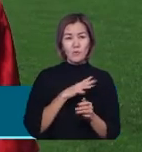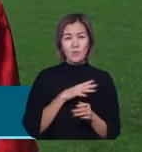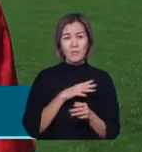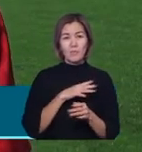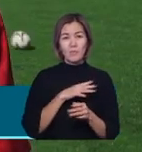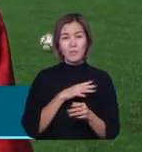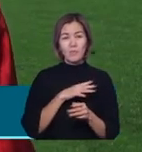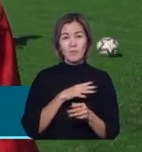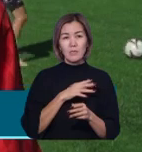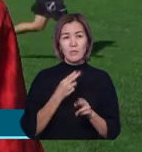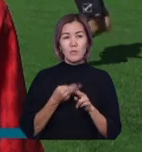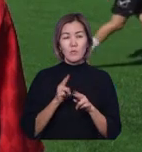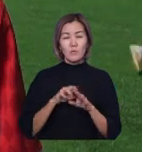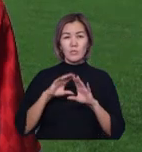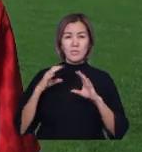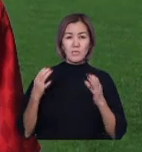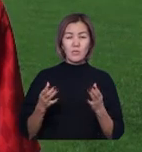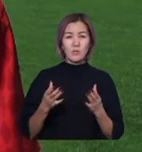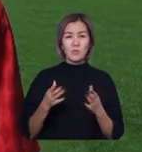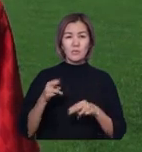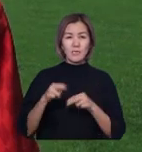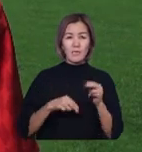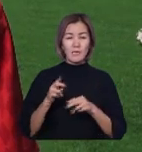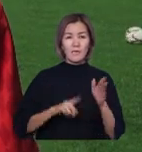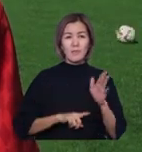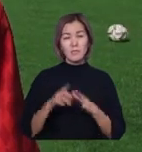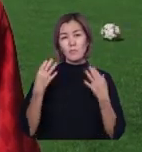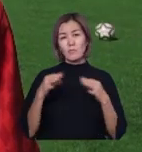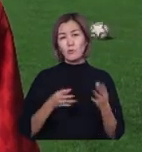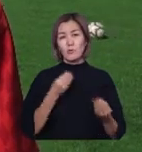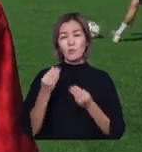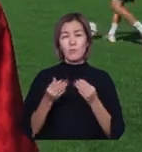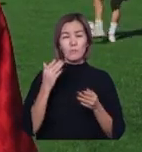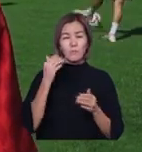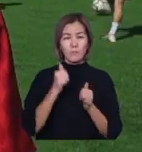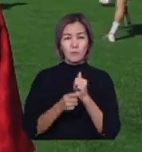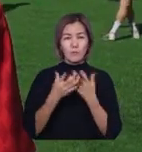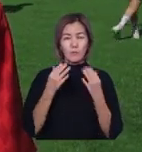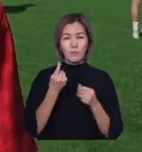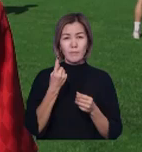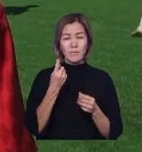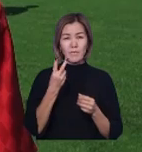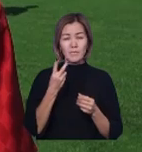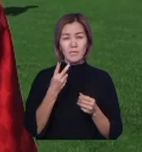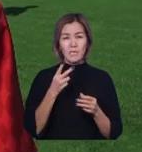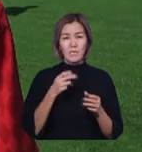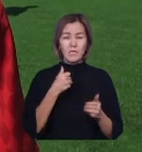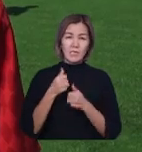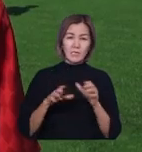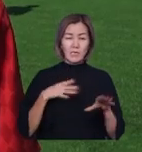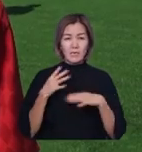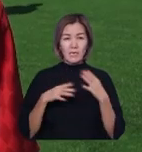ойнайтынбыз. Осы стадион салынғалы бері осы жерде бос уақытымызда ойнап, күнде бір сағат, бір жарым сағат жарыстарға дайындалып,